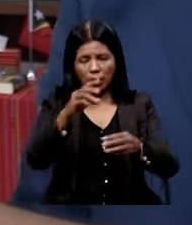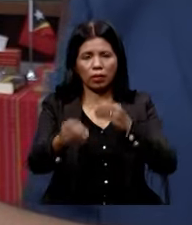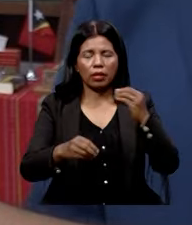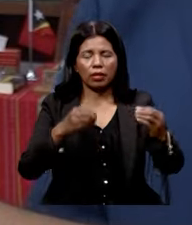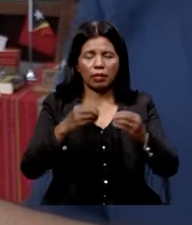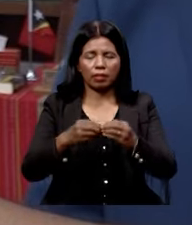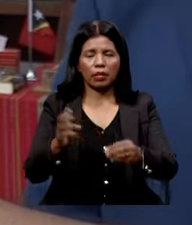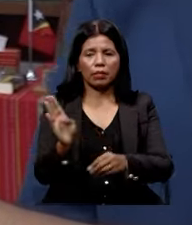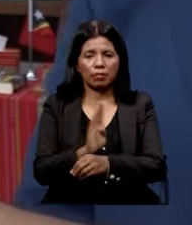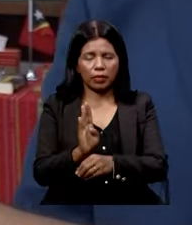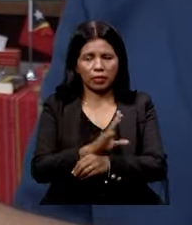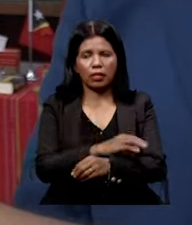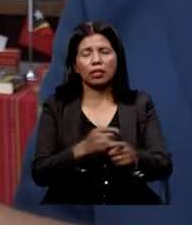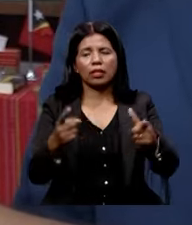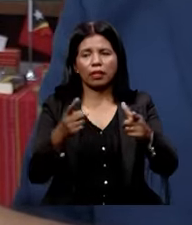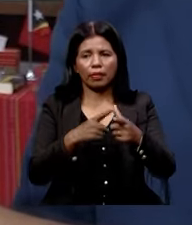dan juga